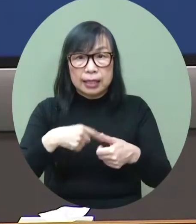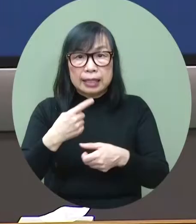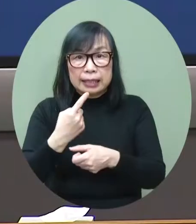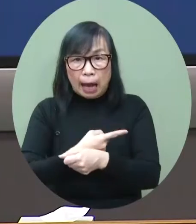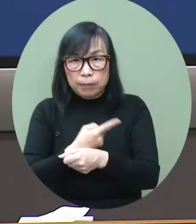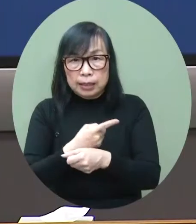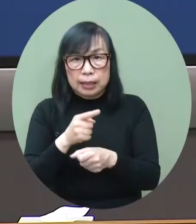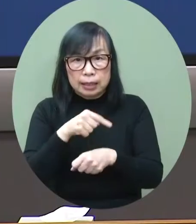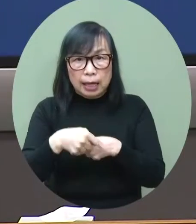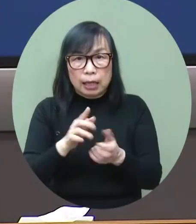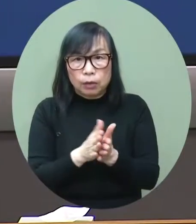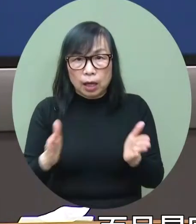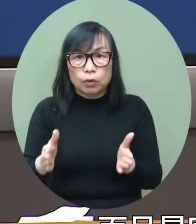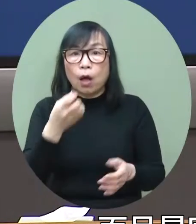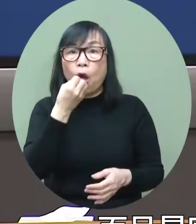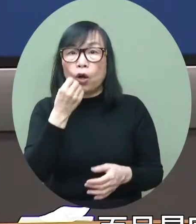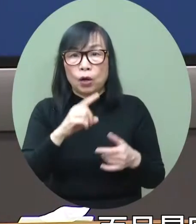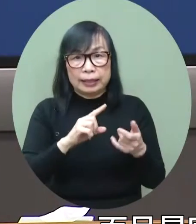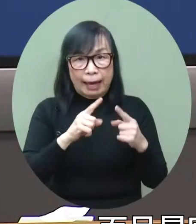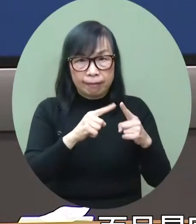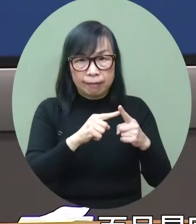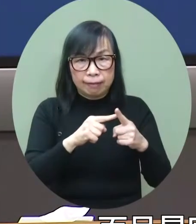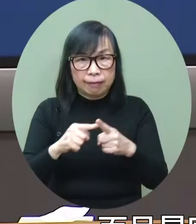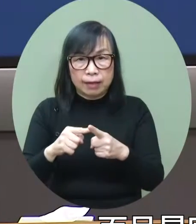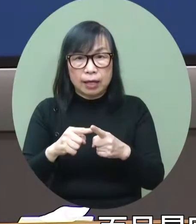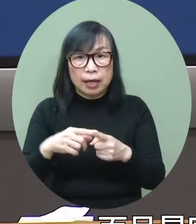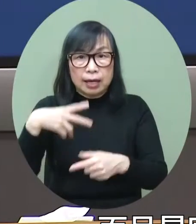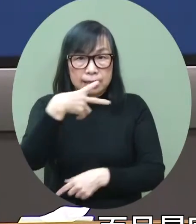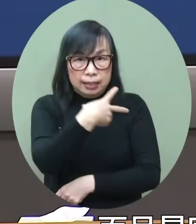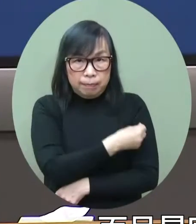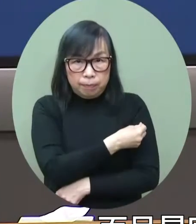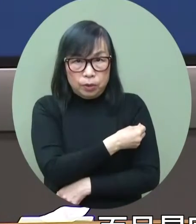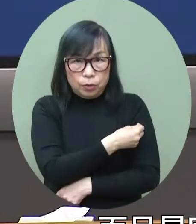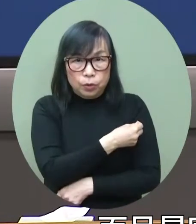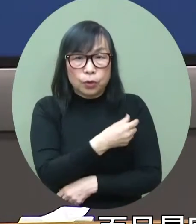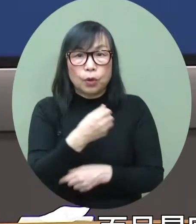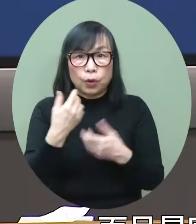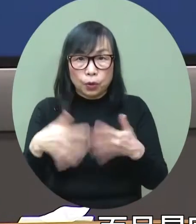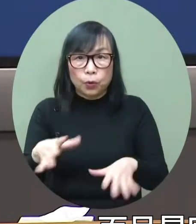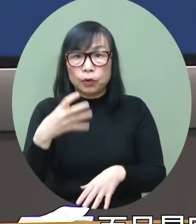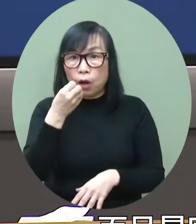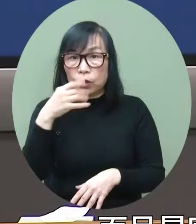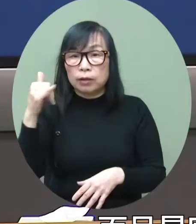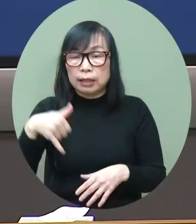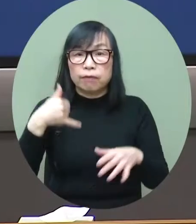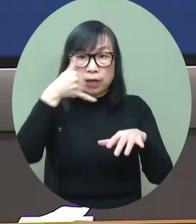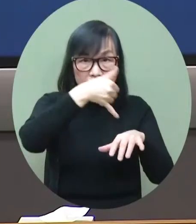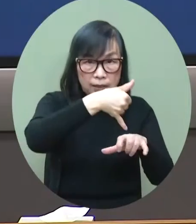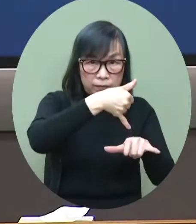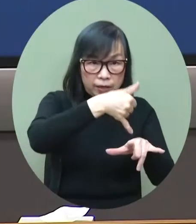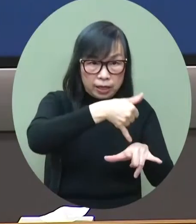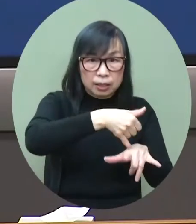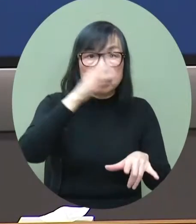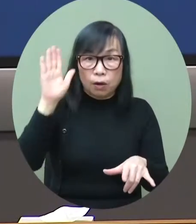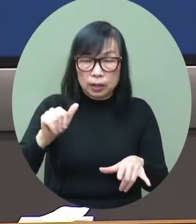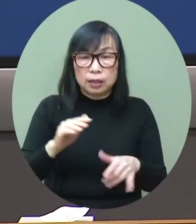一階段一定係香港居民嚇，而係完成咗接種疫苗嘅香港居民先可以上飛機。一般嚟